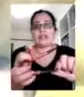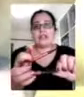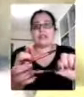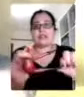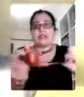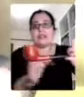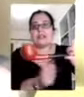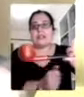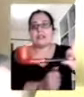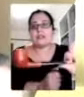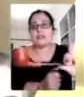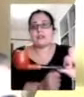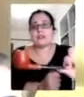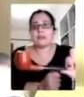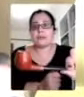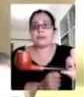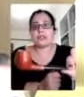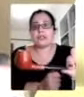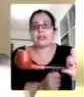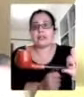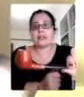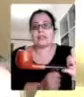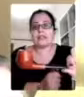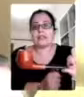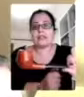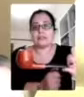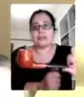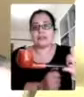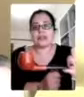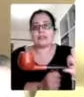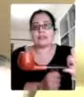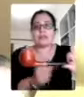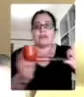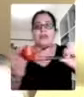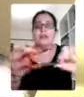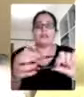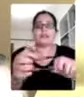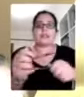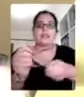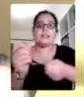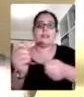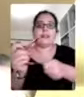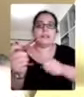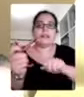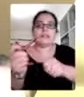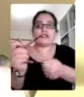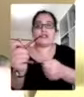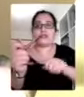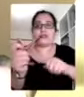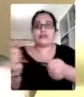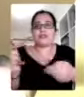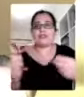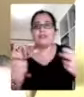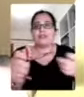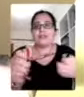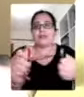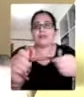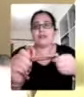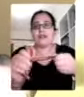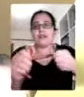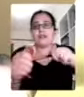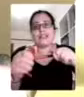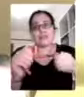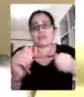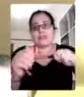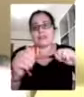Bence harika yapmışlar. Şu pipoyu da demin gösterdiğim pipo almıştım. Bakın çok böyle